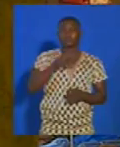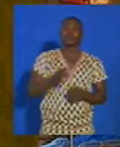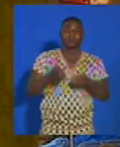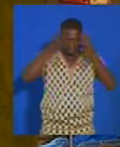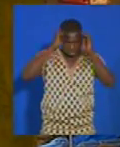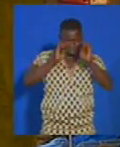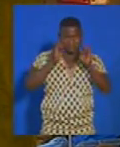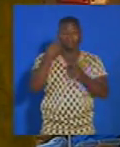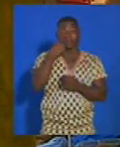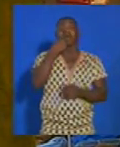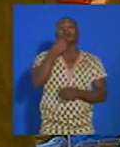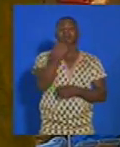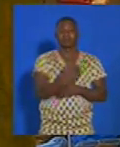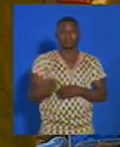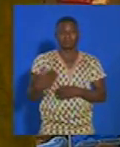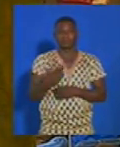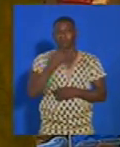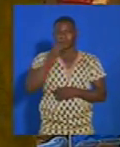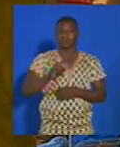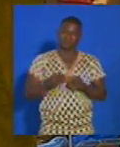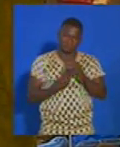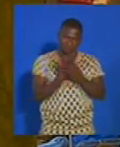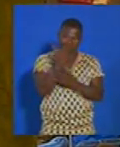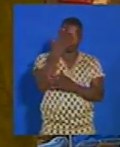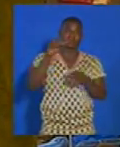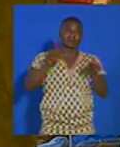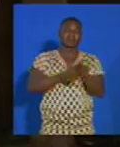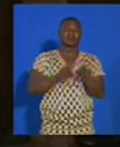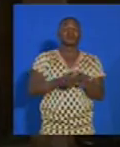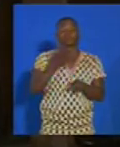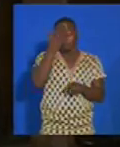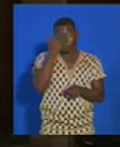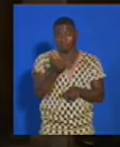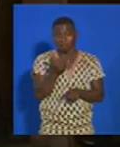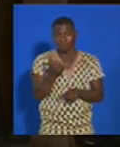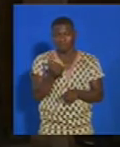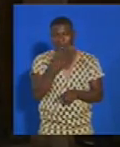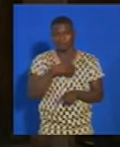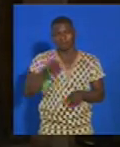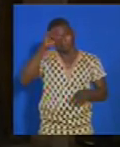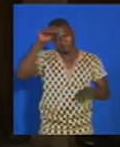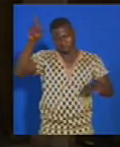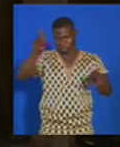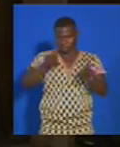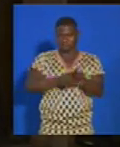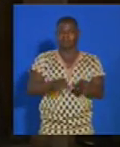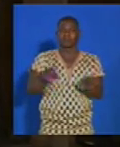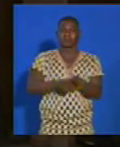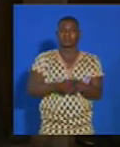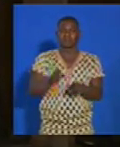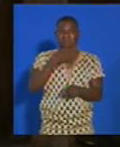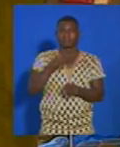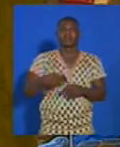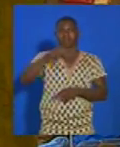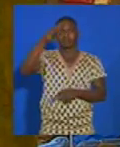maintenant, un enfant doit s'épanouir aussi. Il y a pour cela que le frère aussi est là-haut